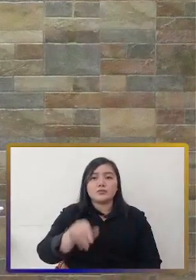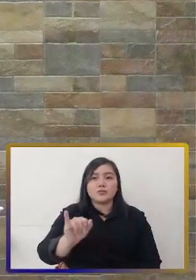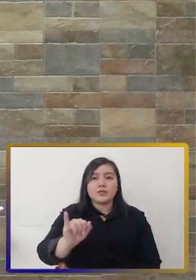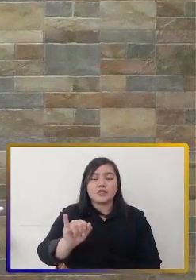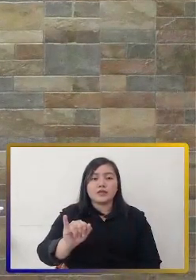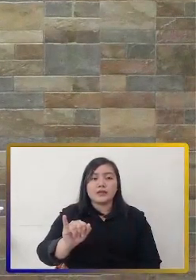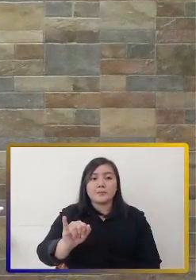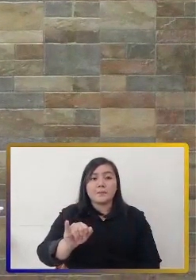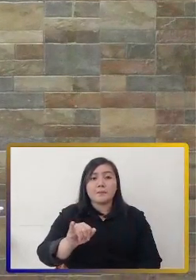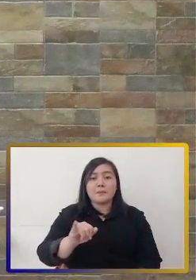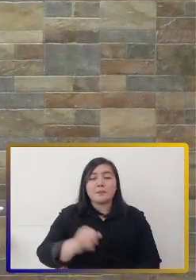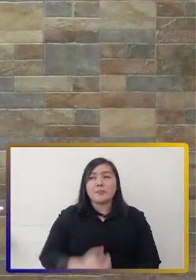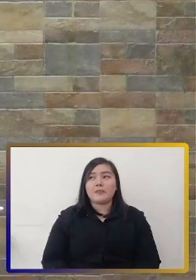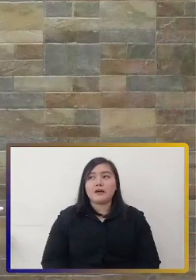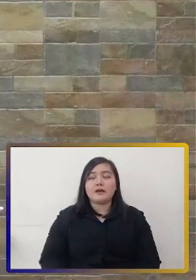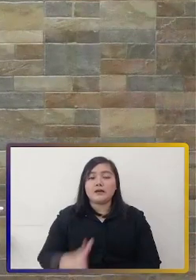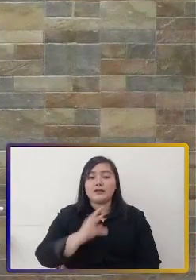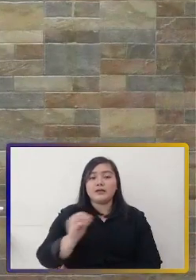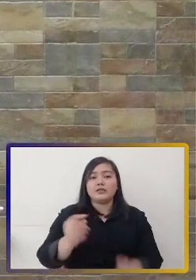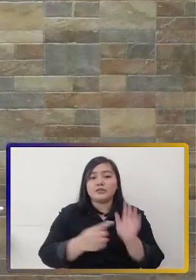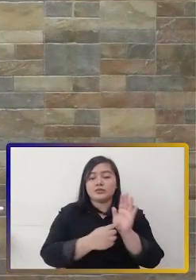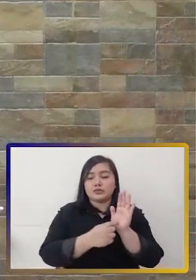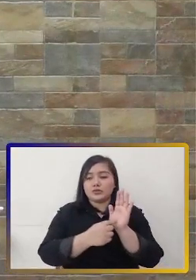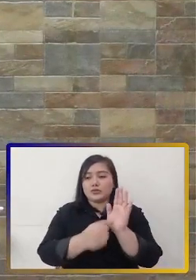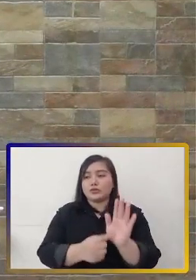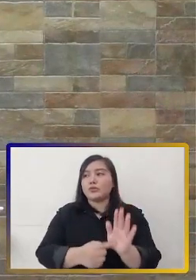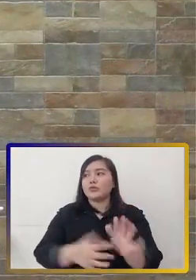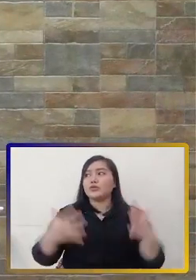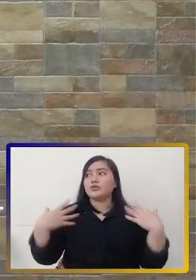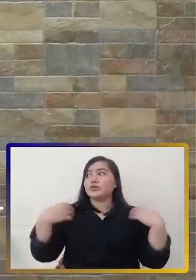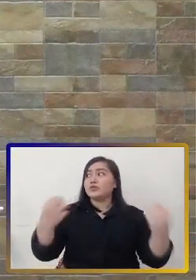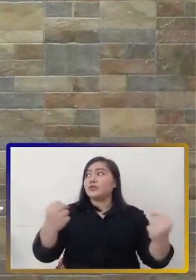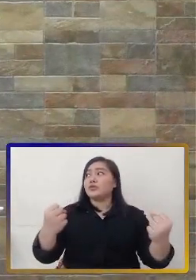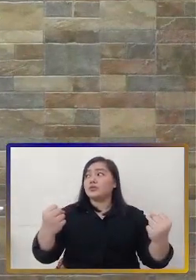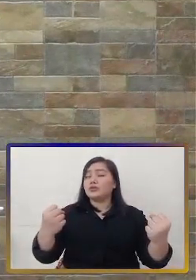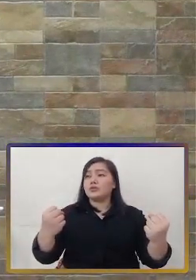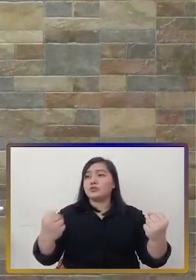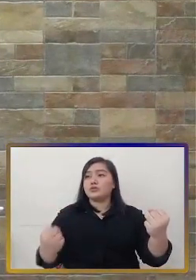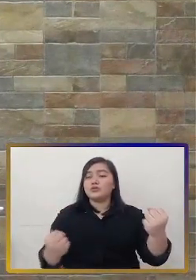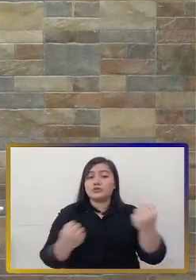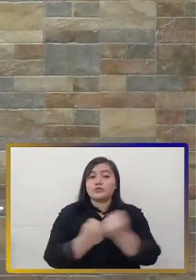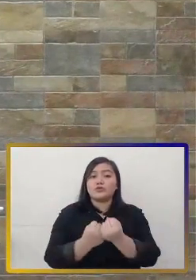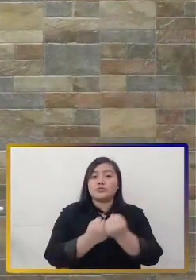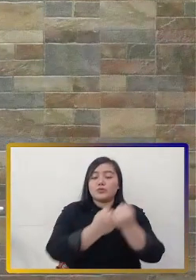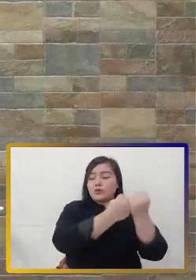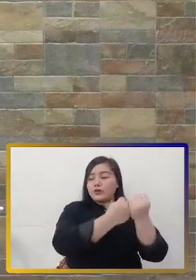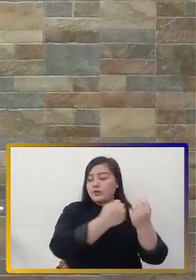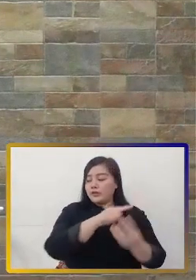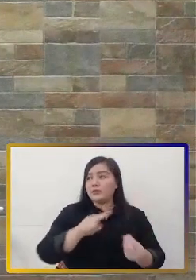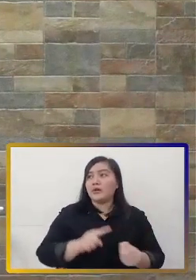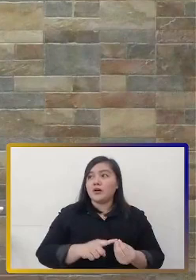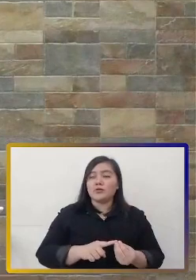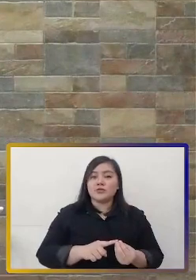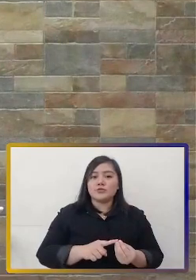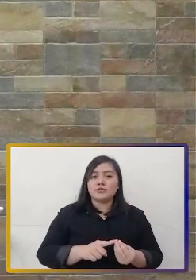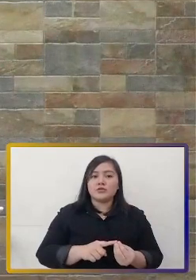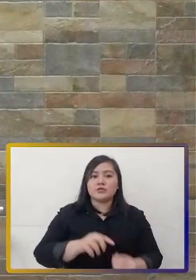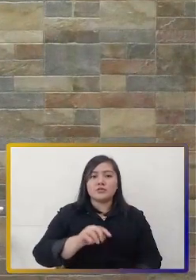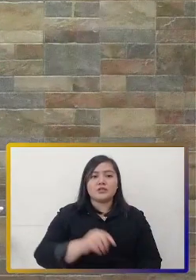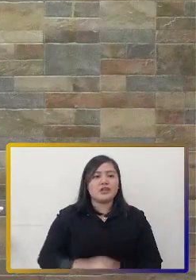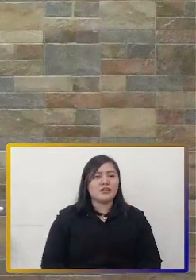it appears as a strong advocate po ng independence ng mga simbahan. Kaya